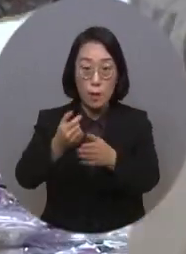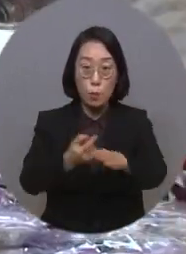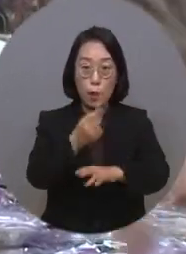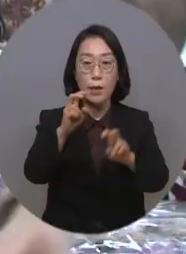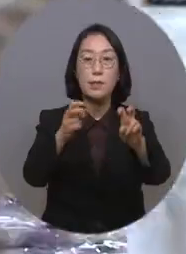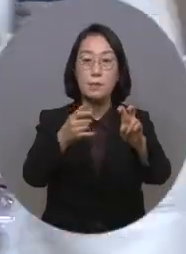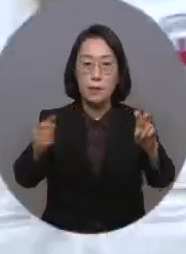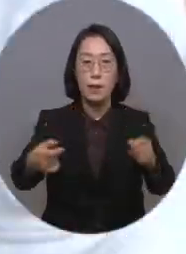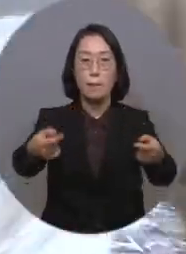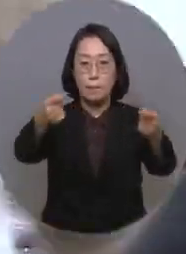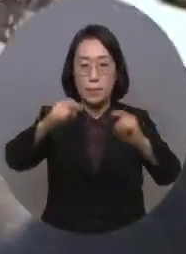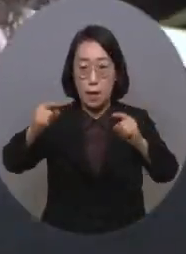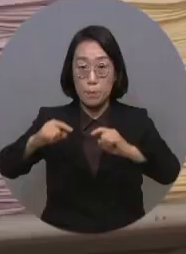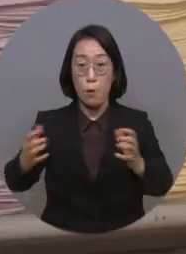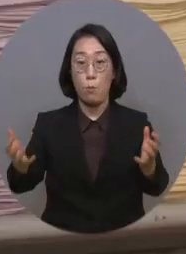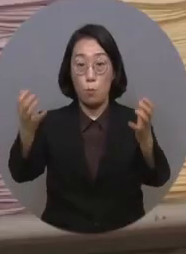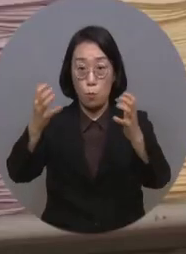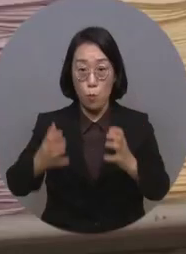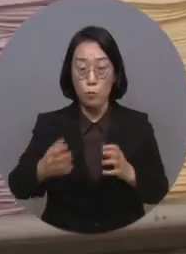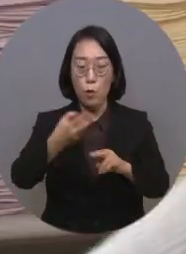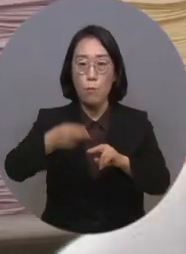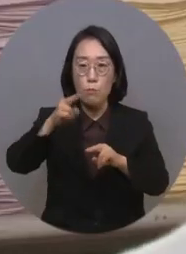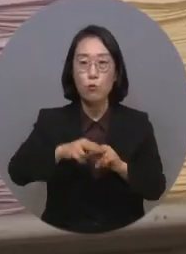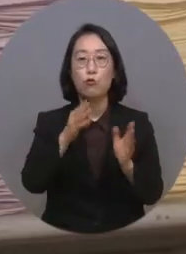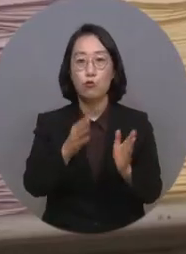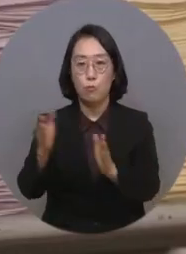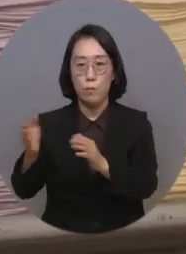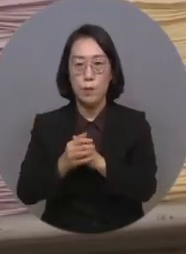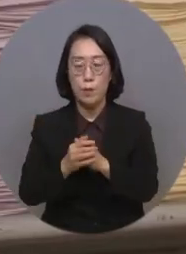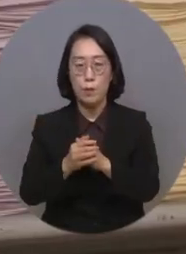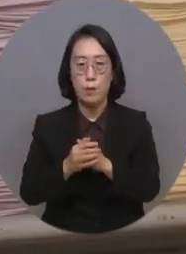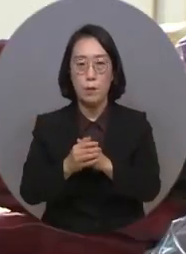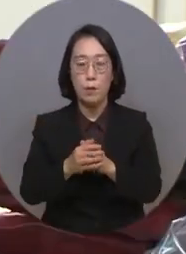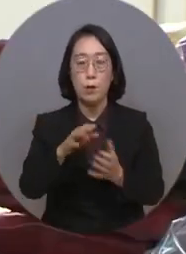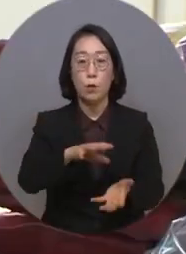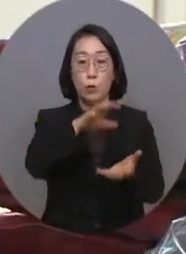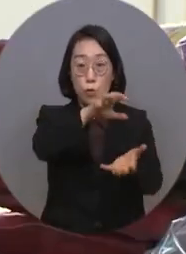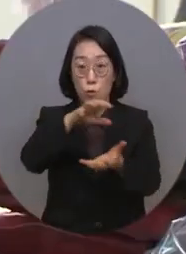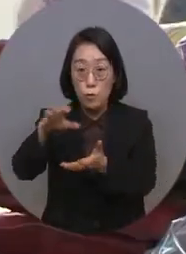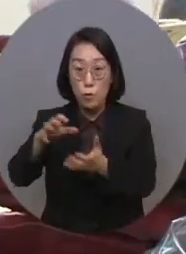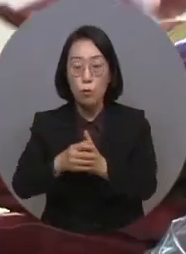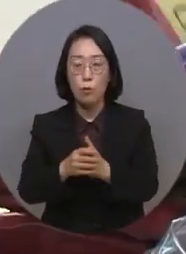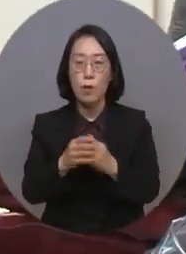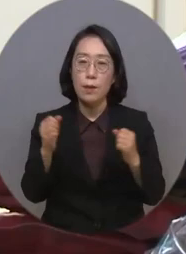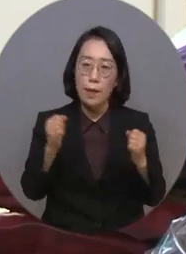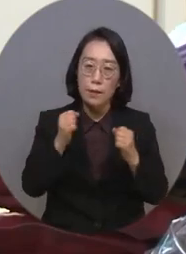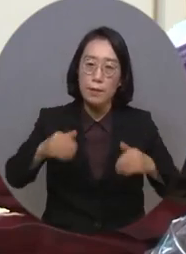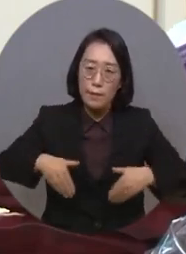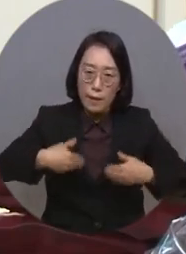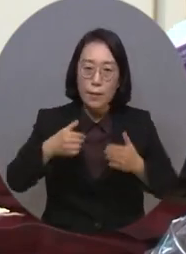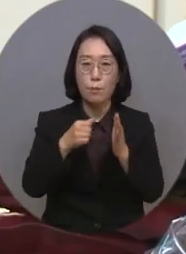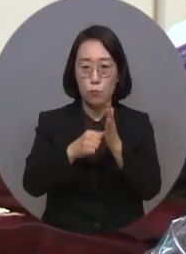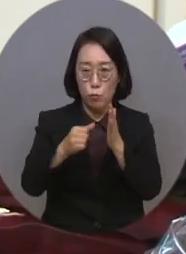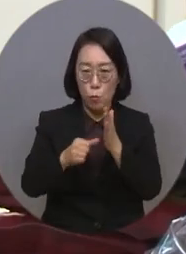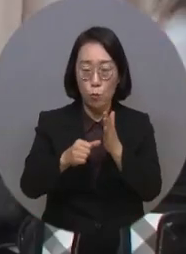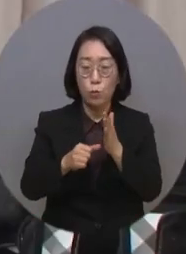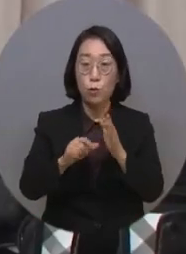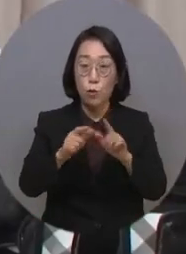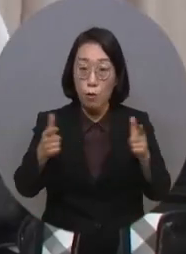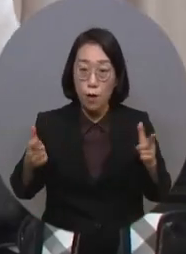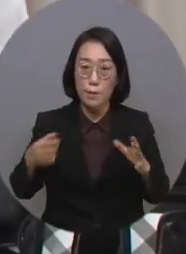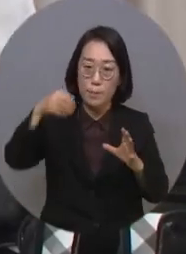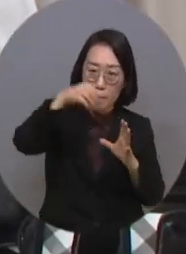위원들이 참여한 가운데 사랑의 선물을 제작했습니다. 이웃들에게 전달될 각종 방한용품과 생활용품들을 가방에